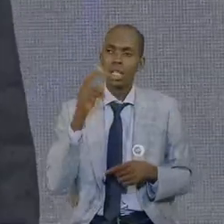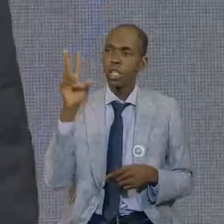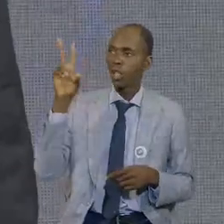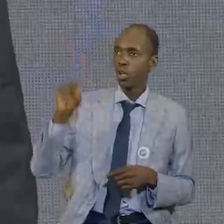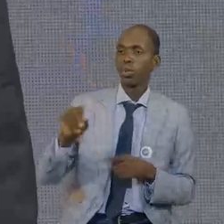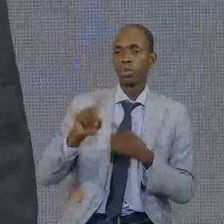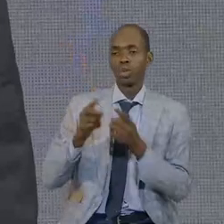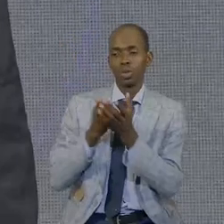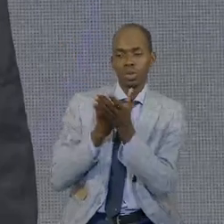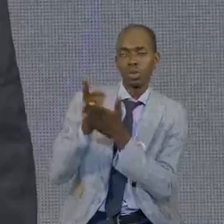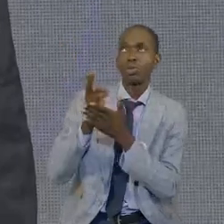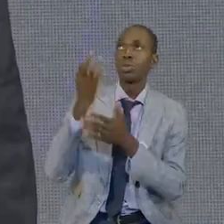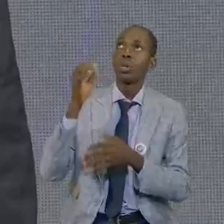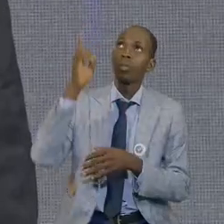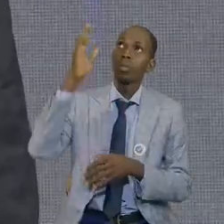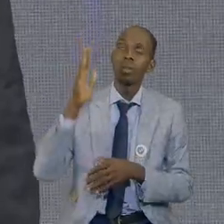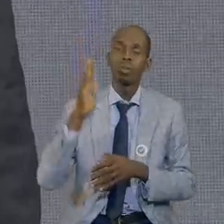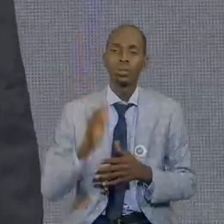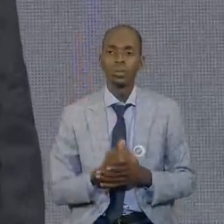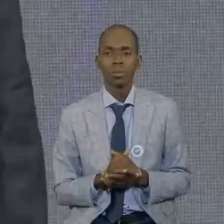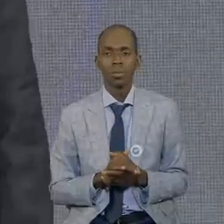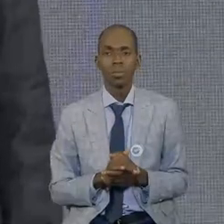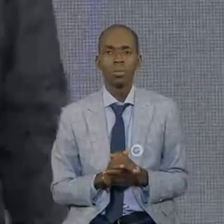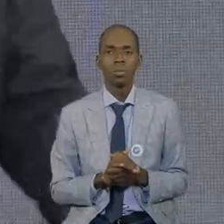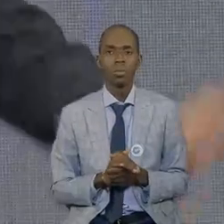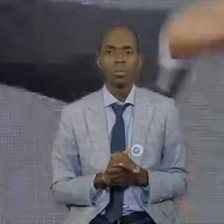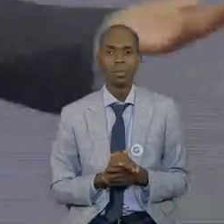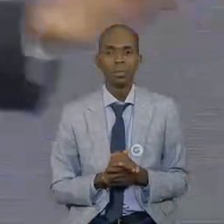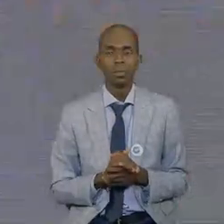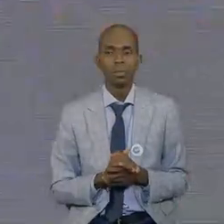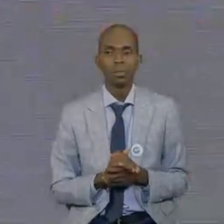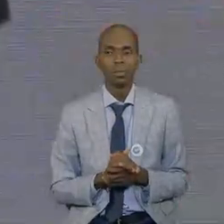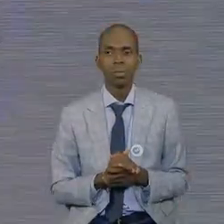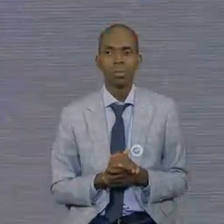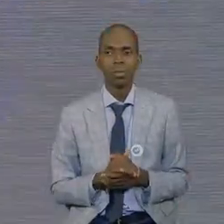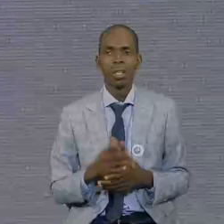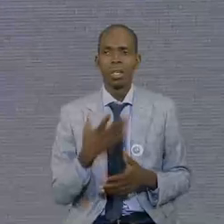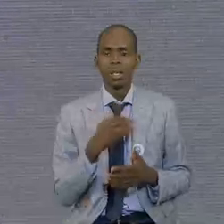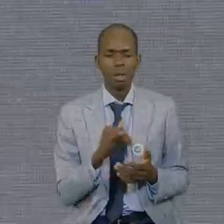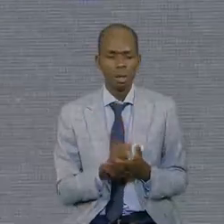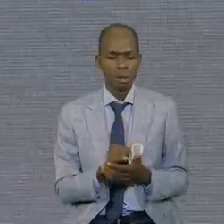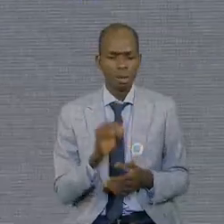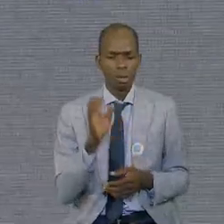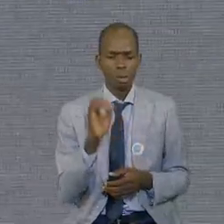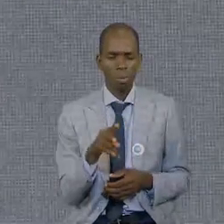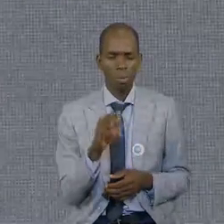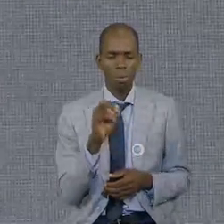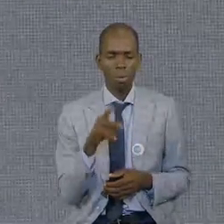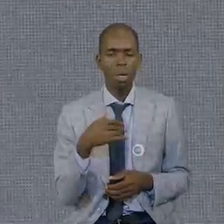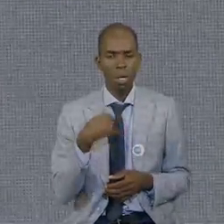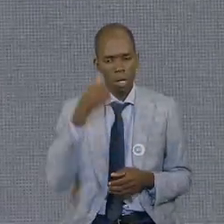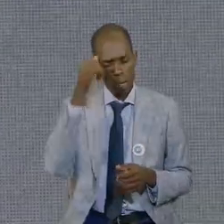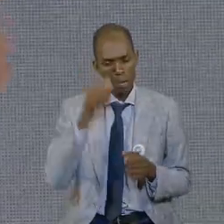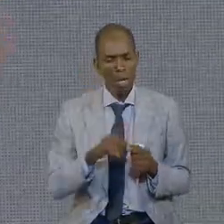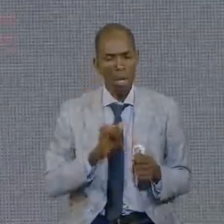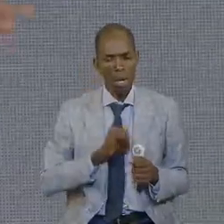tu dis oui à un mensonge, tu es en train de dire non à la vérité de Dieu. Every time you say, oh yes, I remember now, I am this age, and a fool at